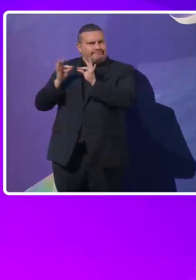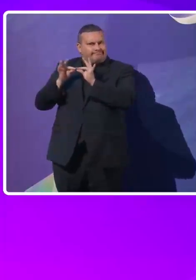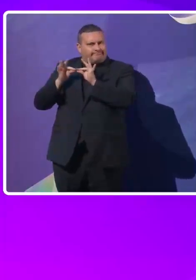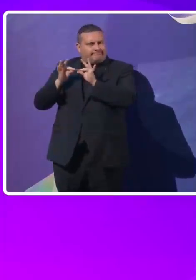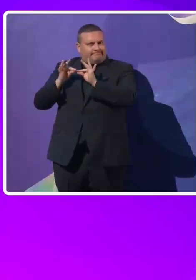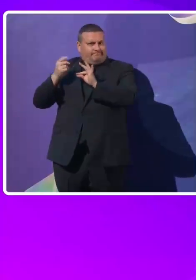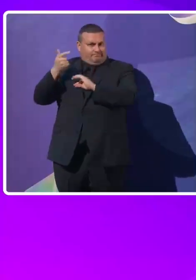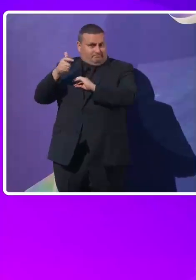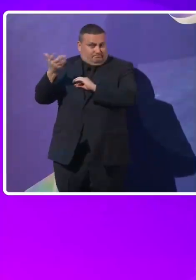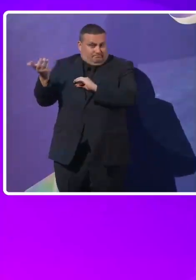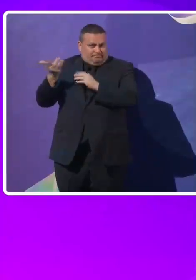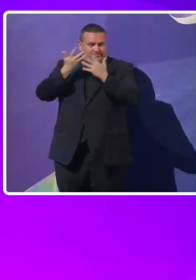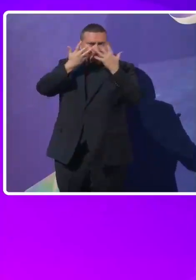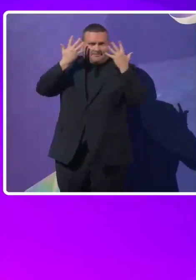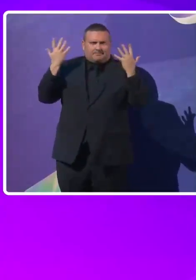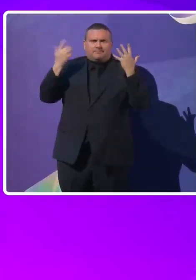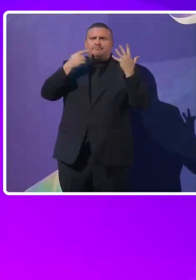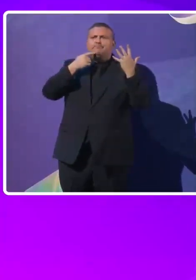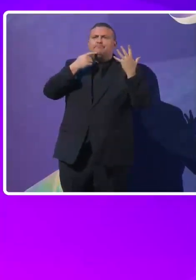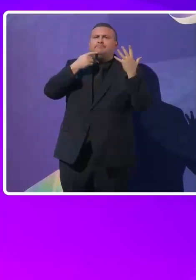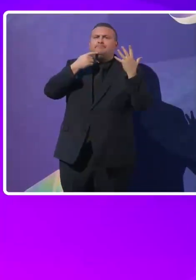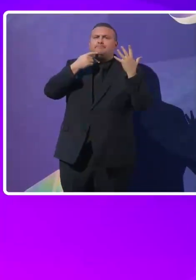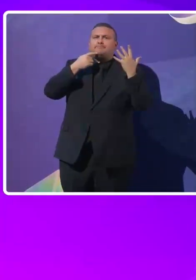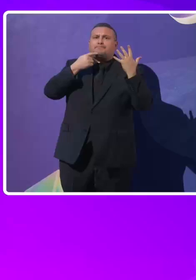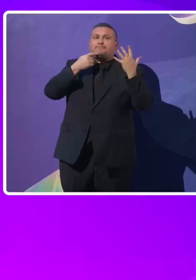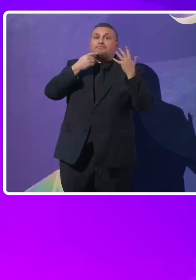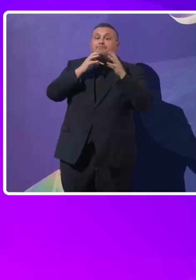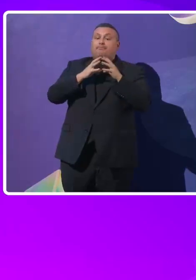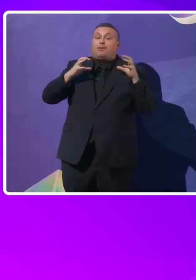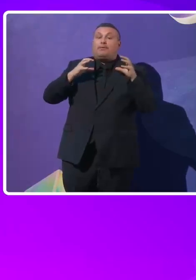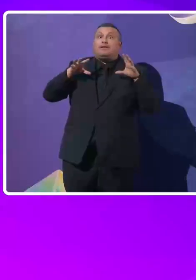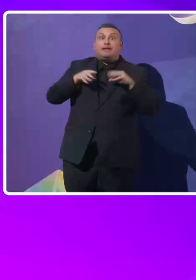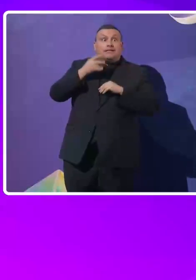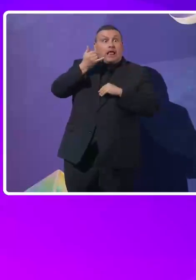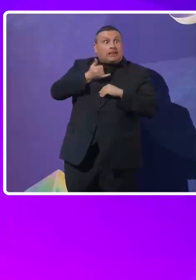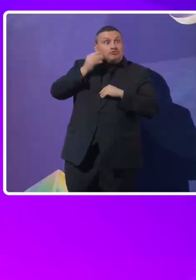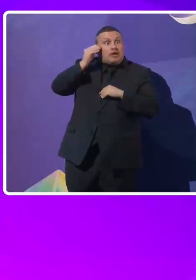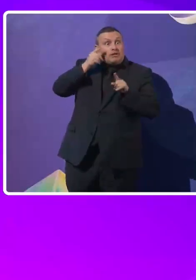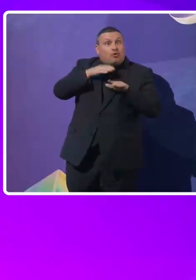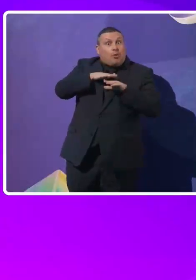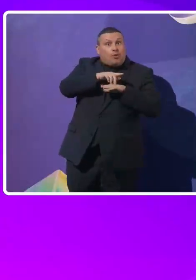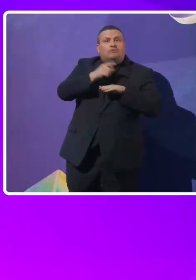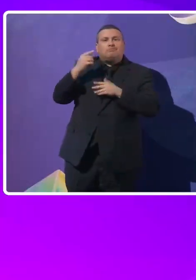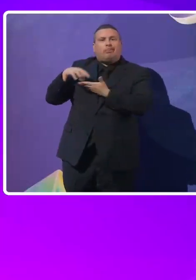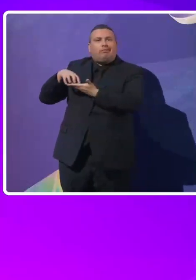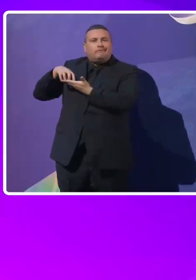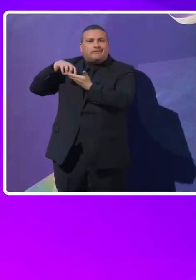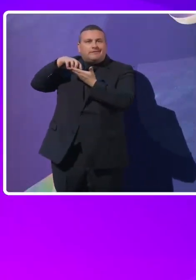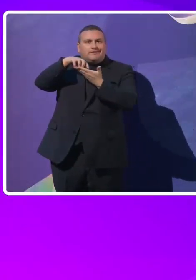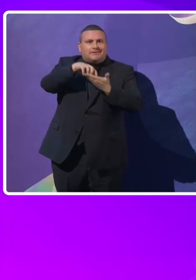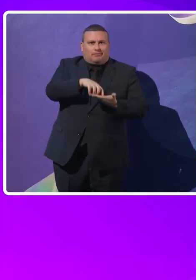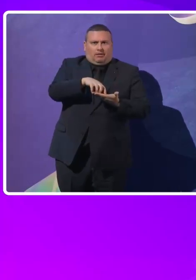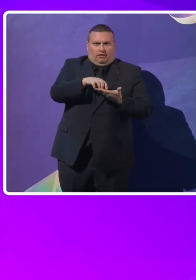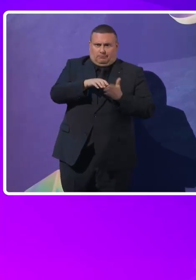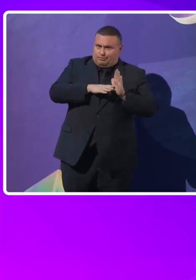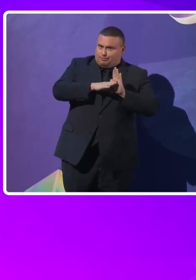degli investimenti per chi adotta l'artificiale intelligence è notevole vediamo alcuni